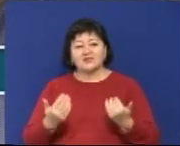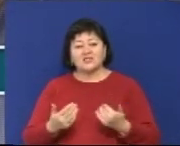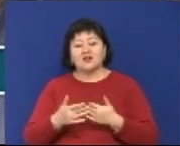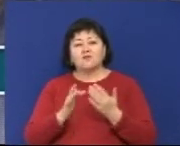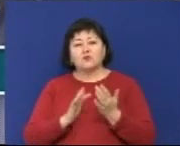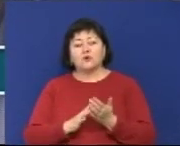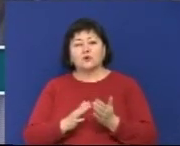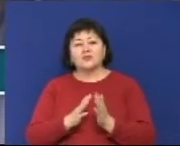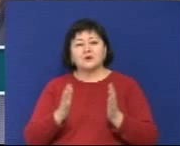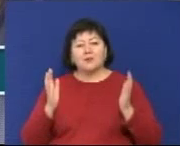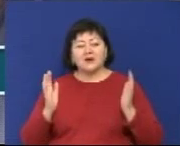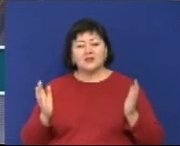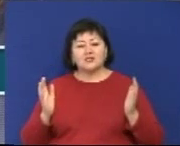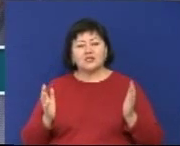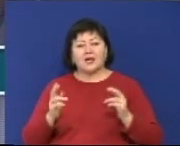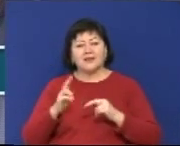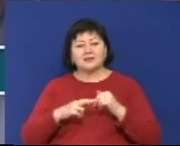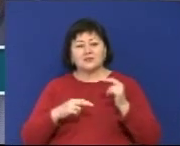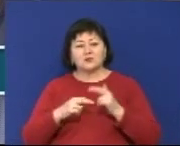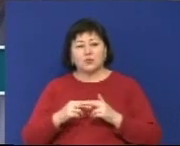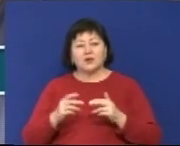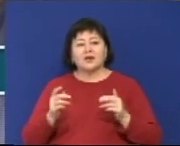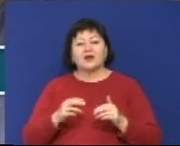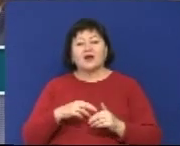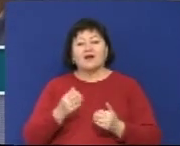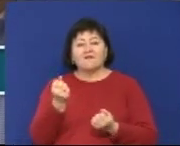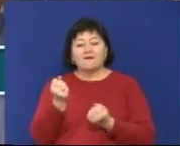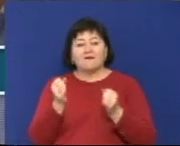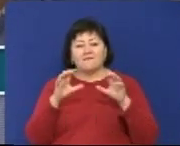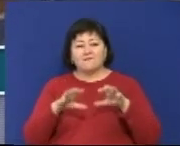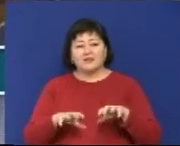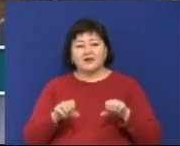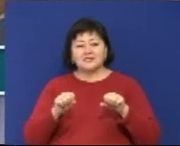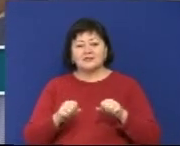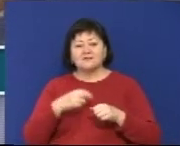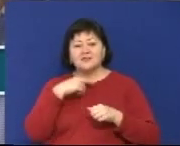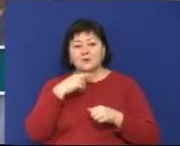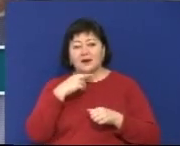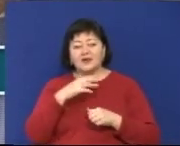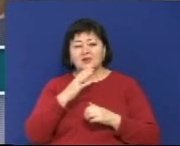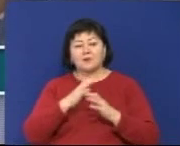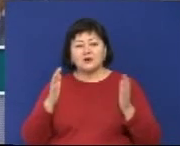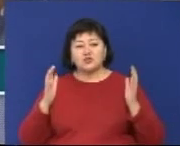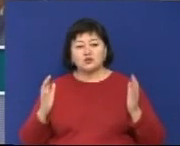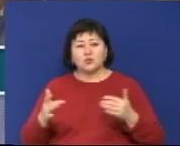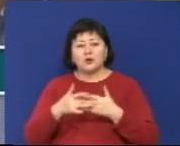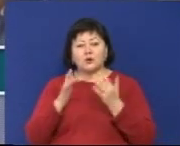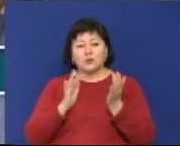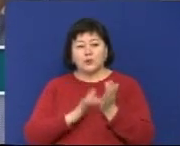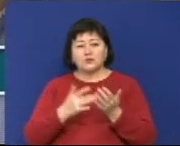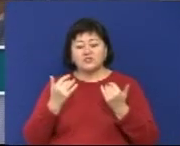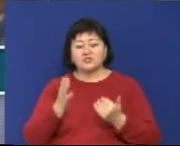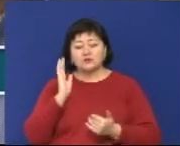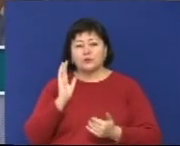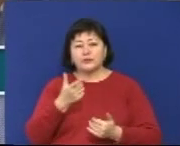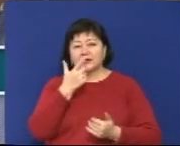грандиозная стройка, власти выделяют большие средства в развитии инфраструктуры. Я считаю, что жители этого города будут счастливы жить в одном из красивейших городов